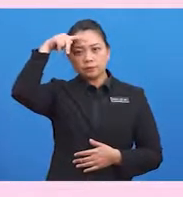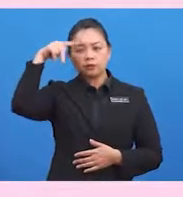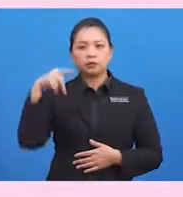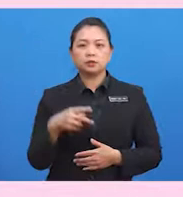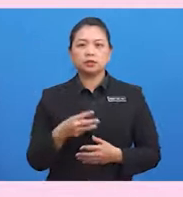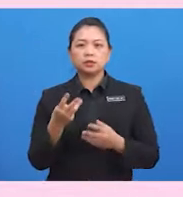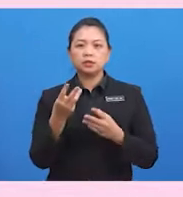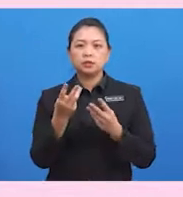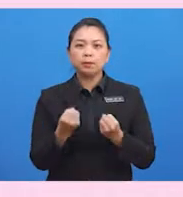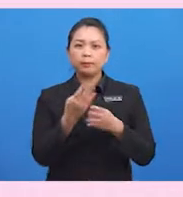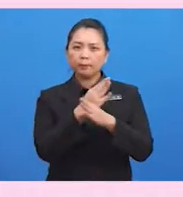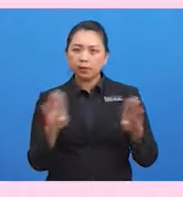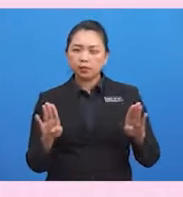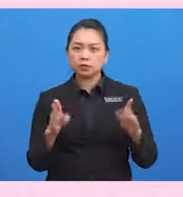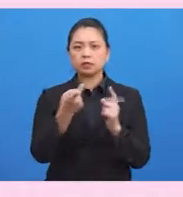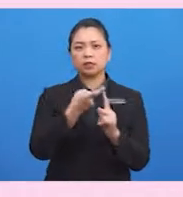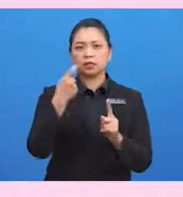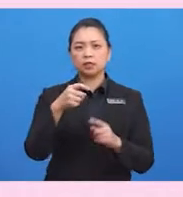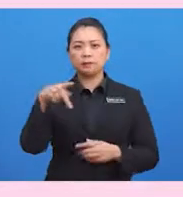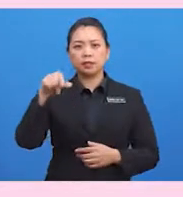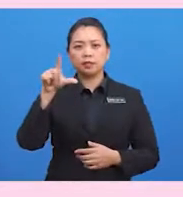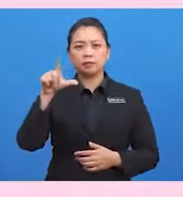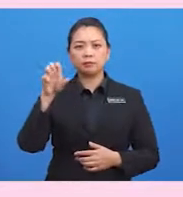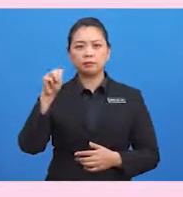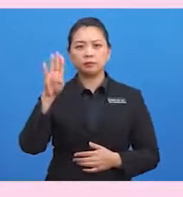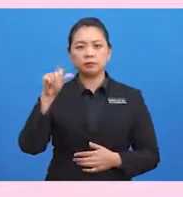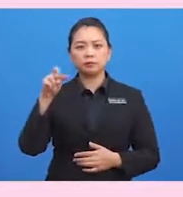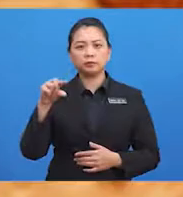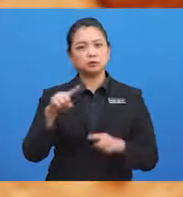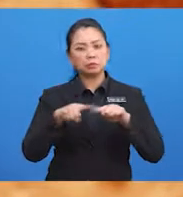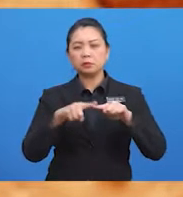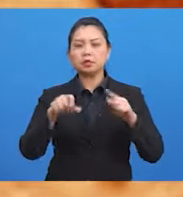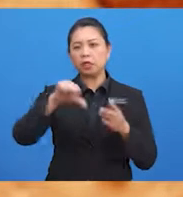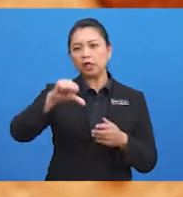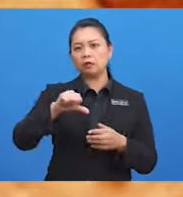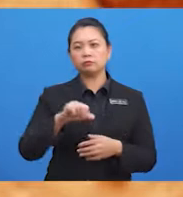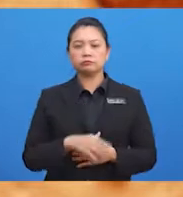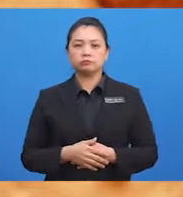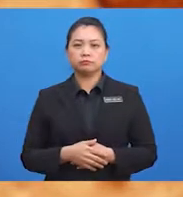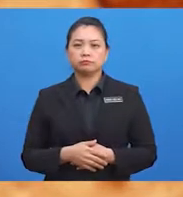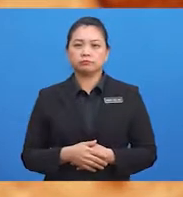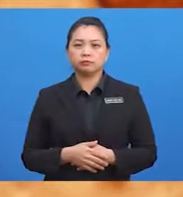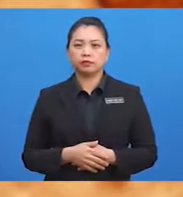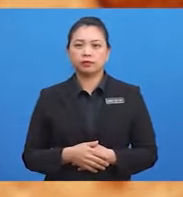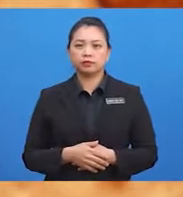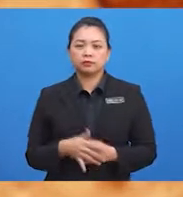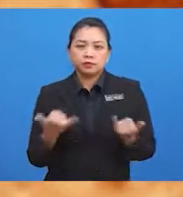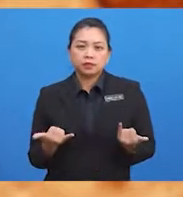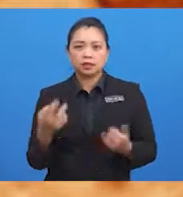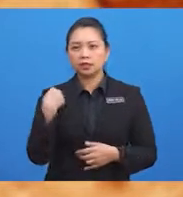kegagalan dan beliau terpaksa meninggalkan Palembang Mari kita lihat bola Hai